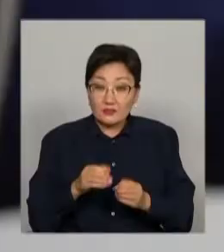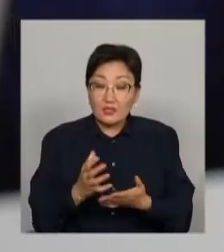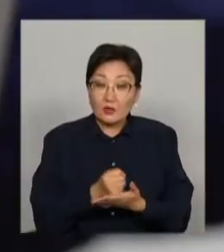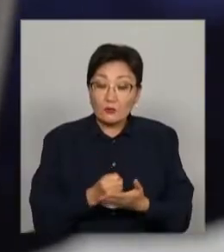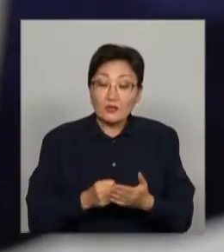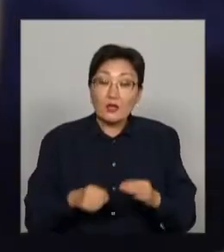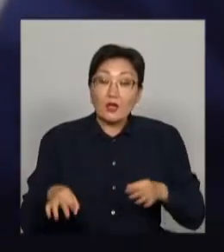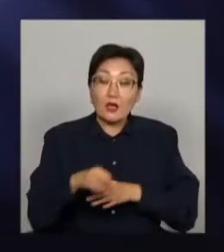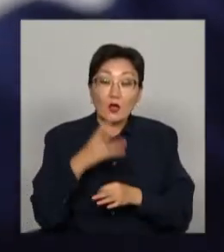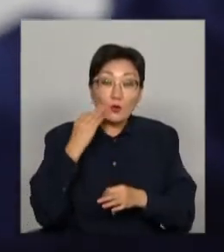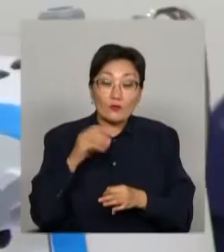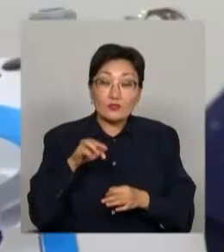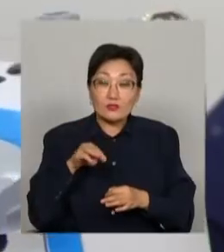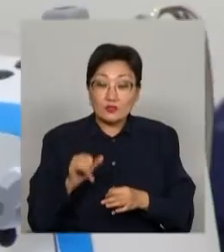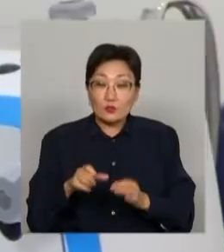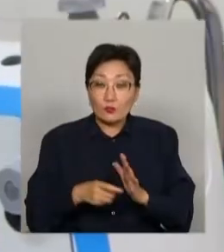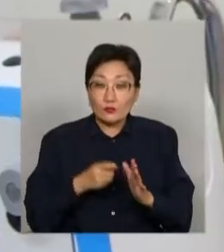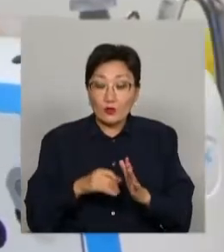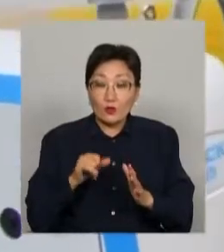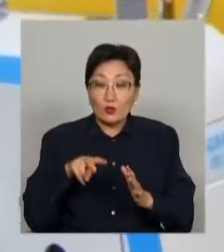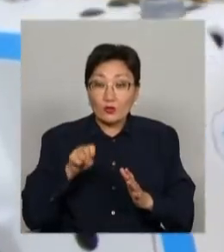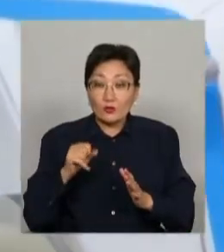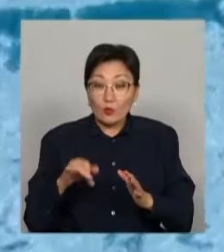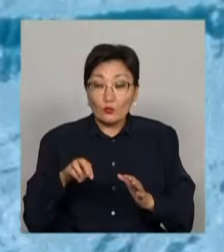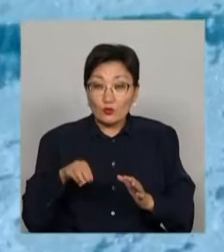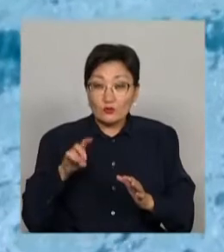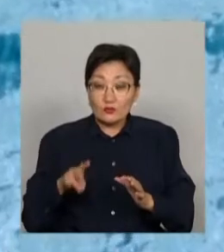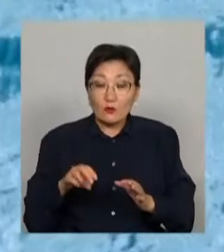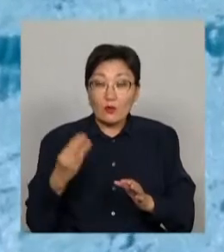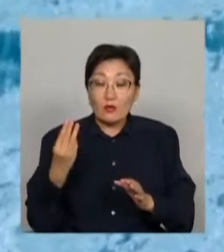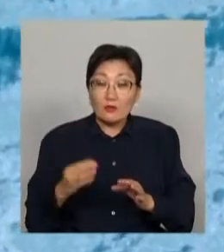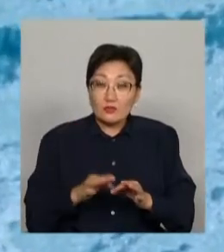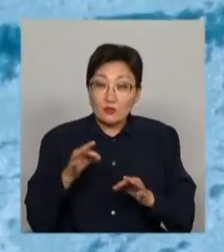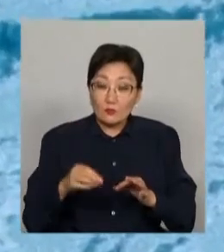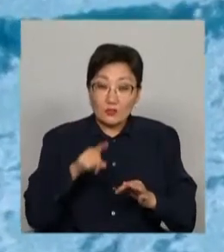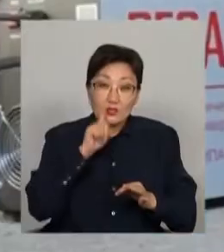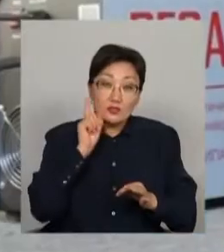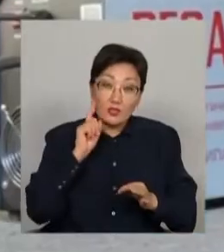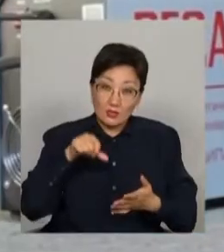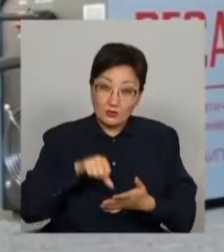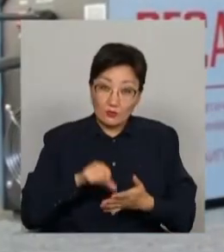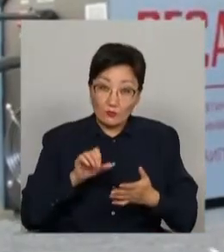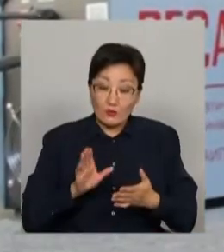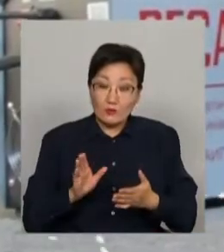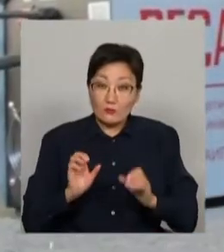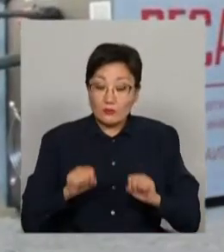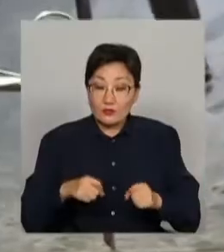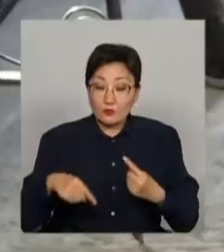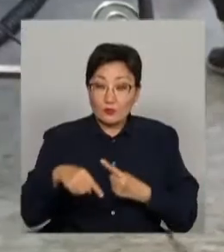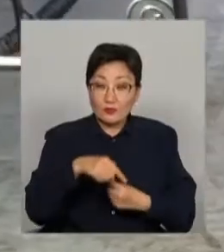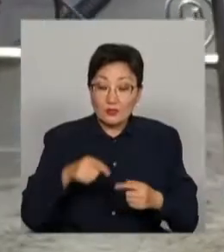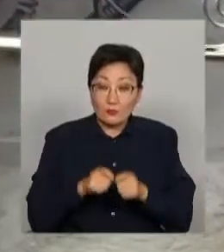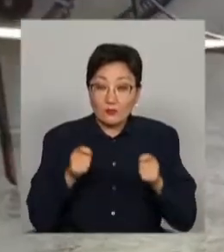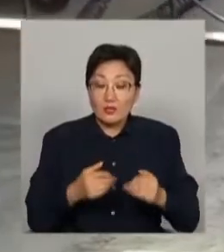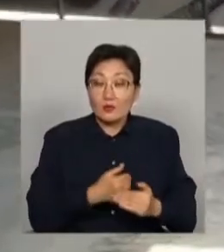Бастамаға Алматы, Жетісу, Қарағанды, Ұлытау мен Түркістан және Маңғыстау облысының жастары қатысады. Яғни кәсіп ашып, ісін дөңгелетуге